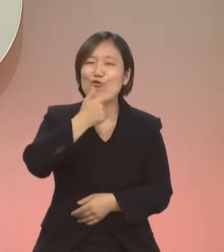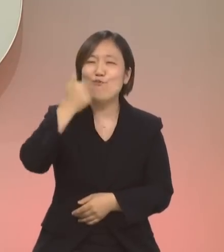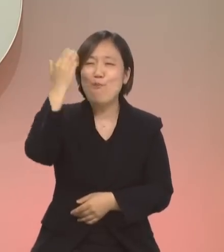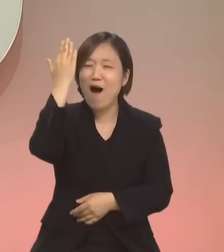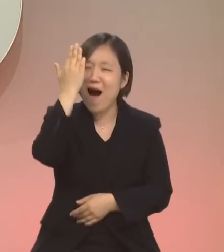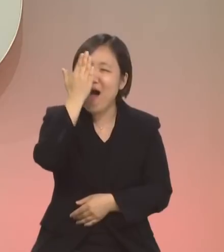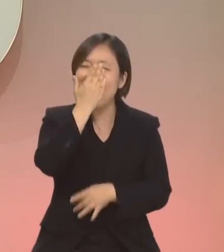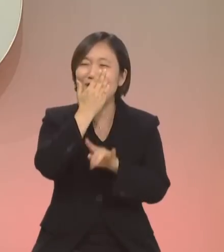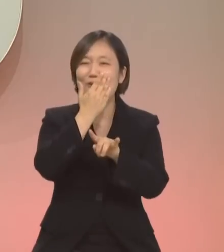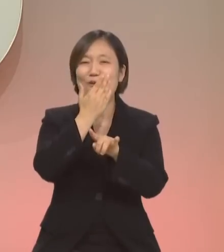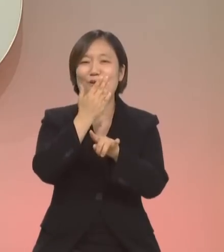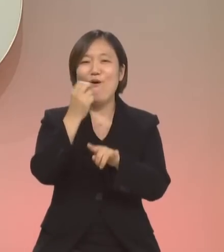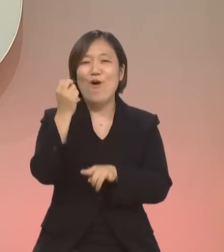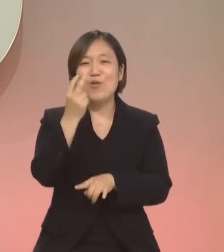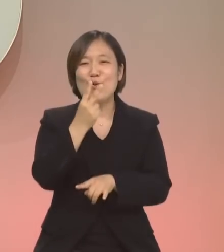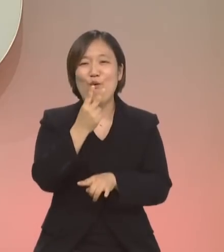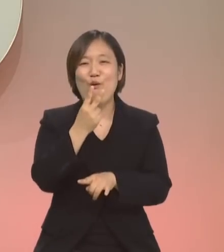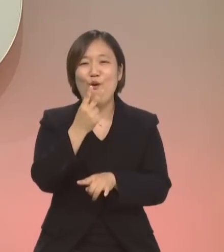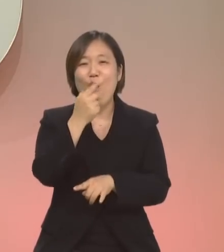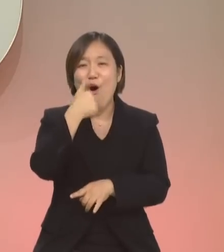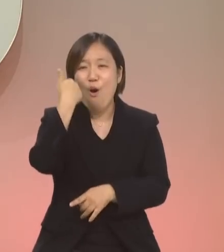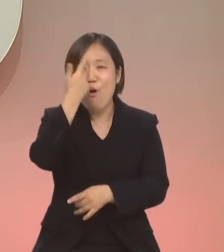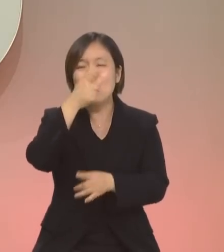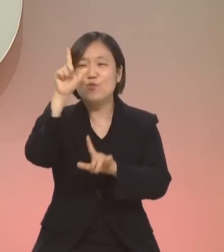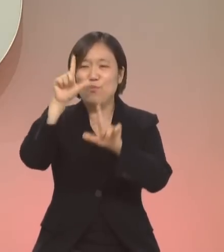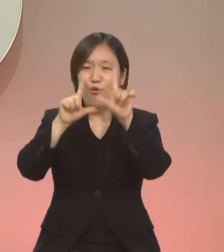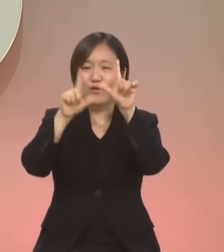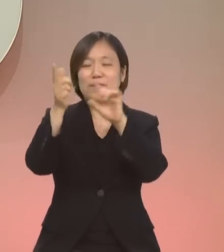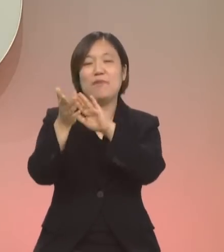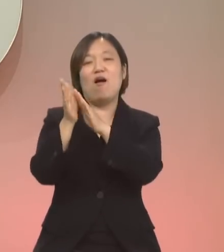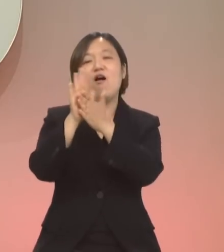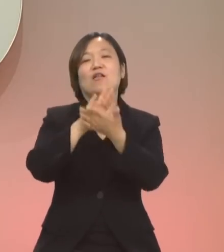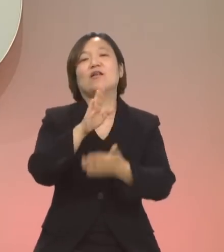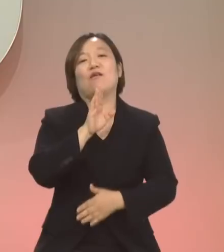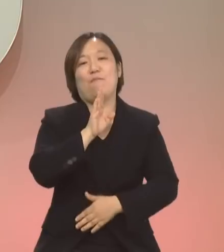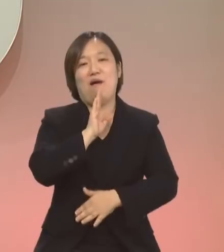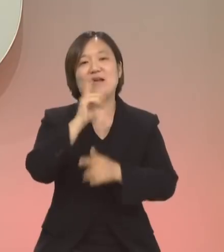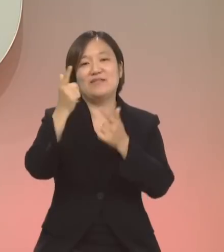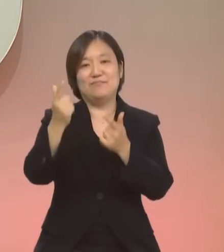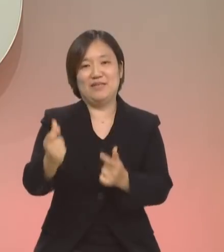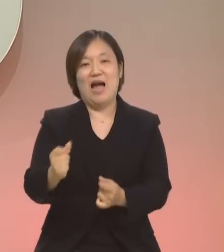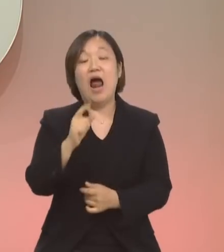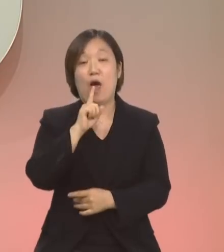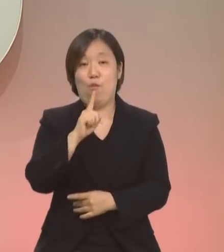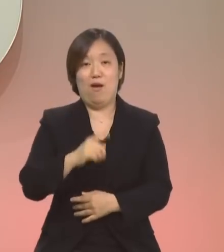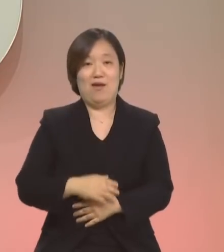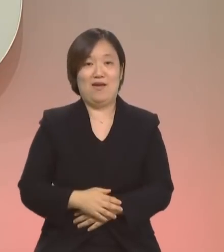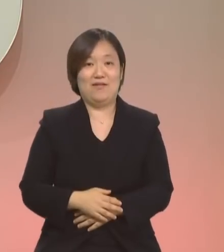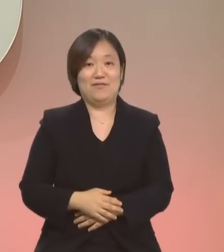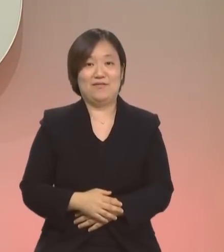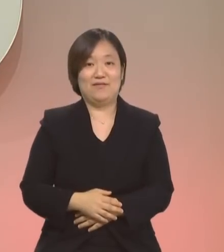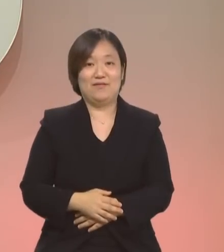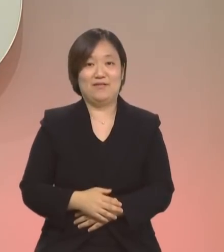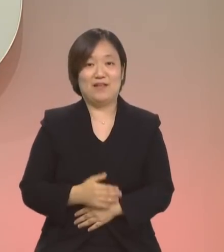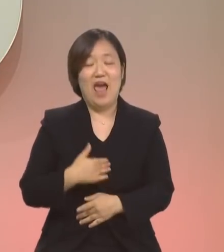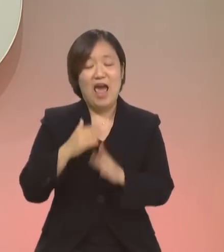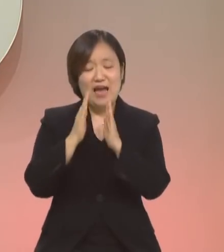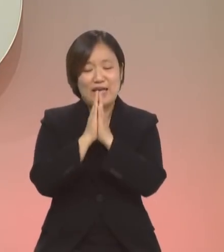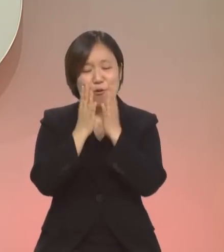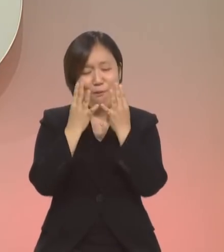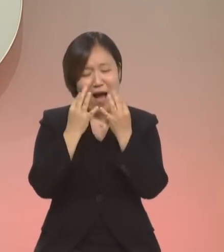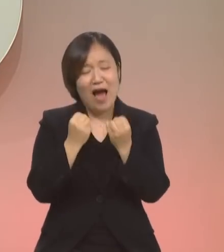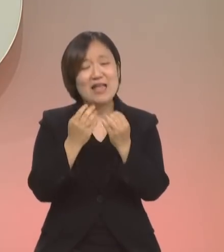깨끗해지고 얼굴에 정말 관상이 변하게 된다 저도 우리 기도 많이 하신 그런 불자님들한테